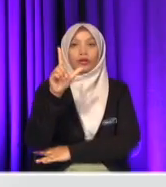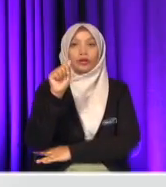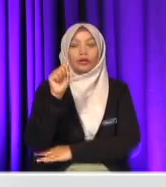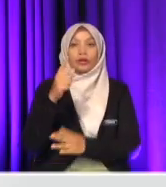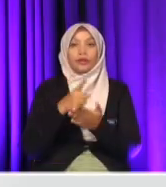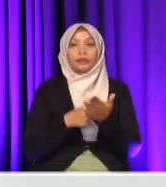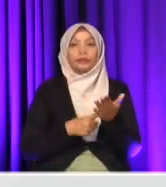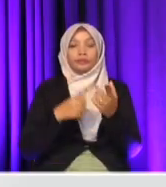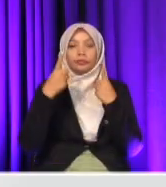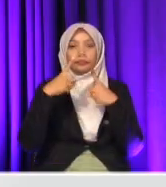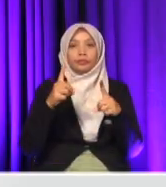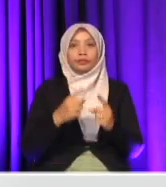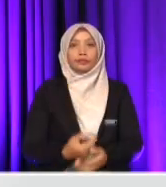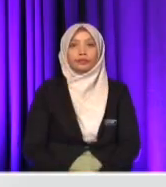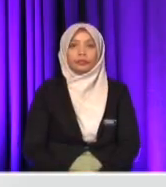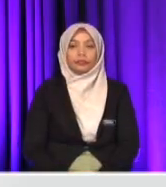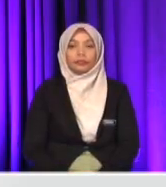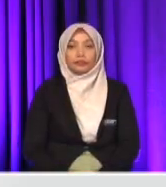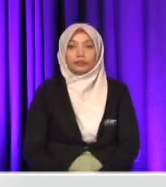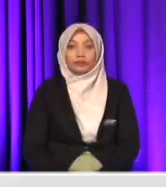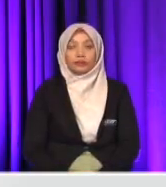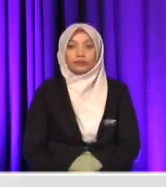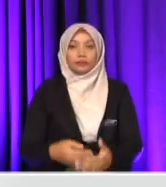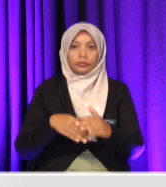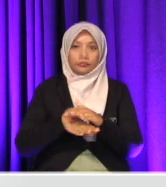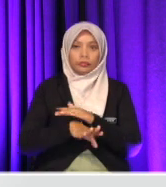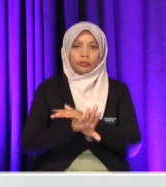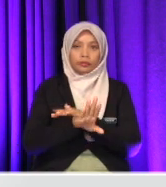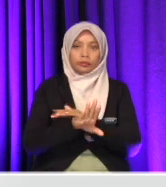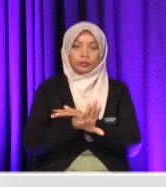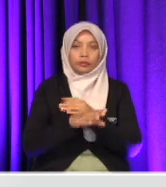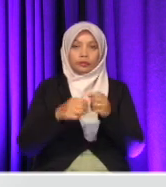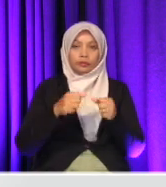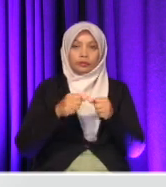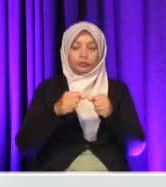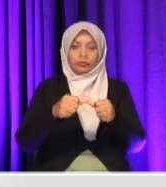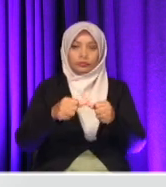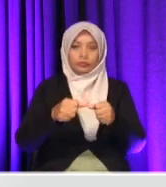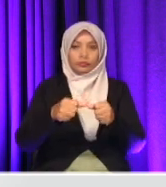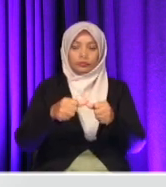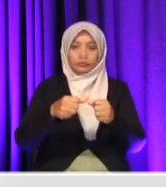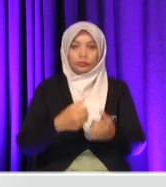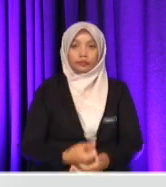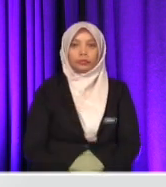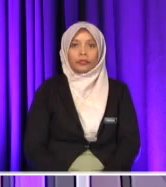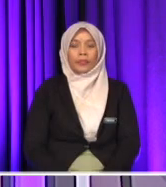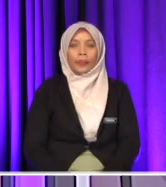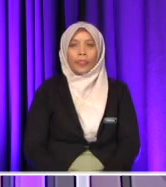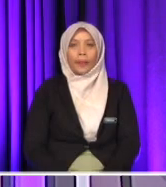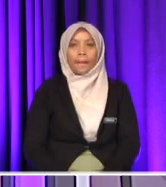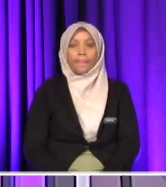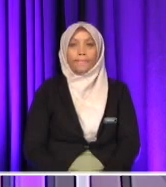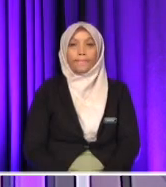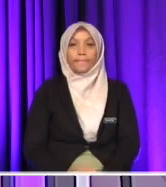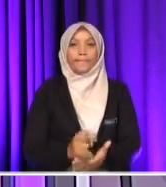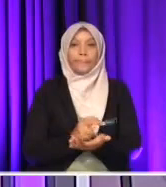Senang cikgu ni cikgu. Okey, berapa jawapan pola? Ini awak kena masukkan ikut, pastikan kalkulator mode kompleks. Okey, masukkan nilai, tekan